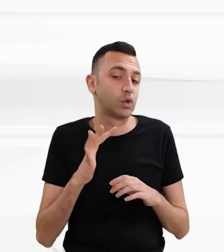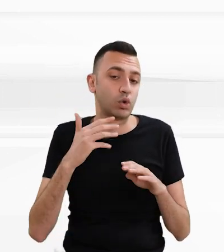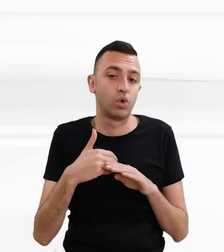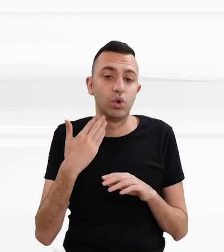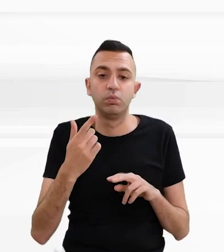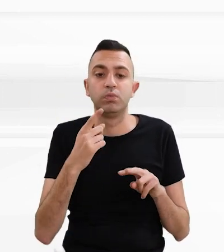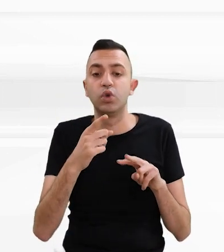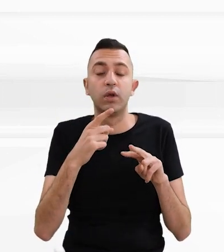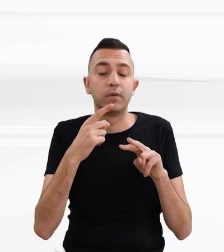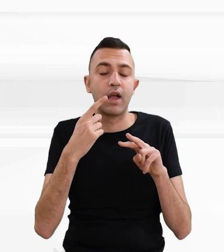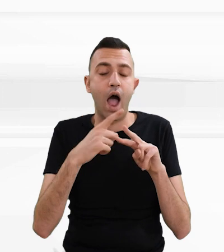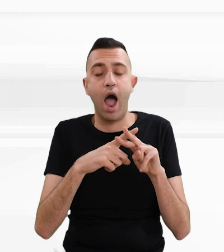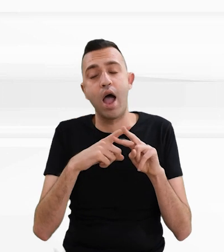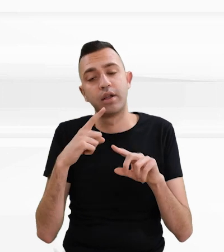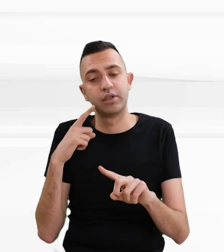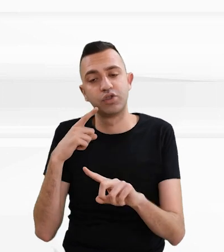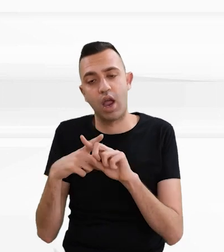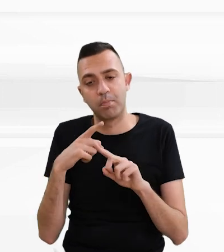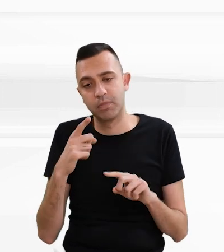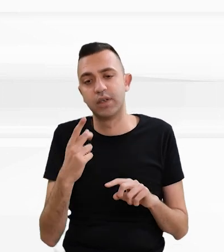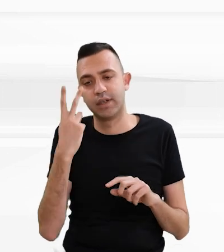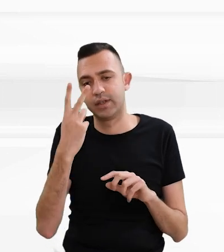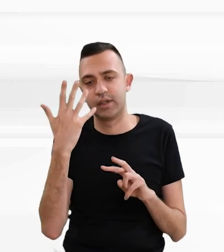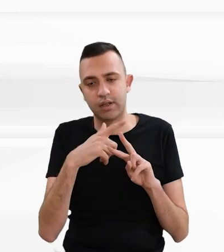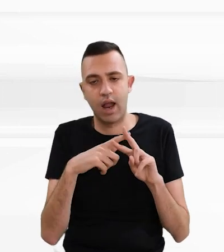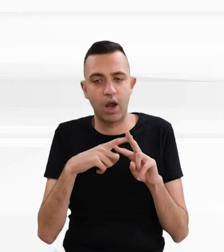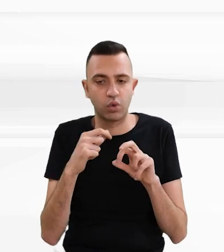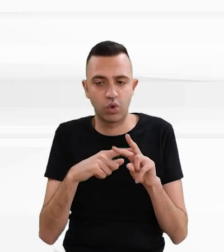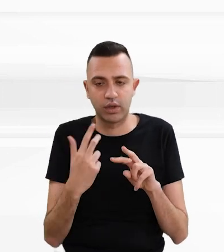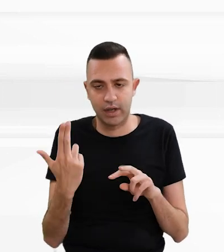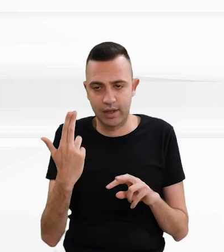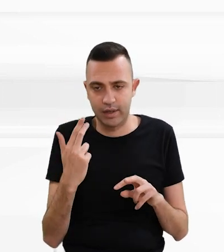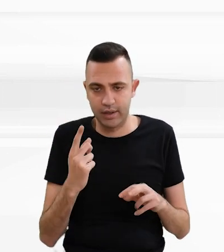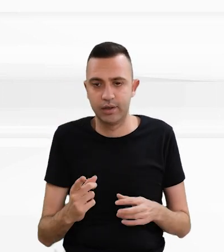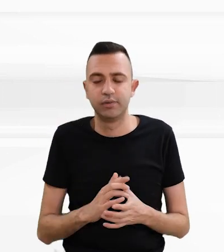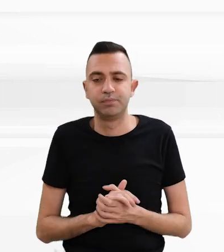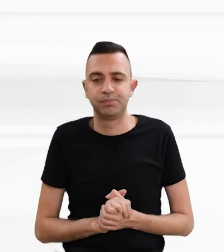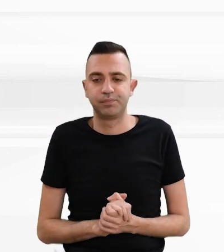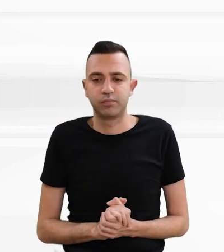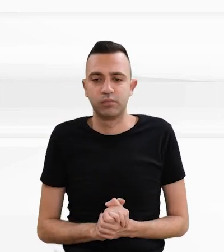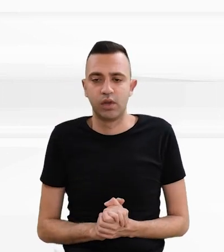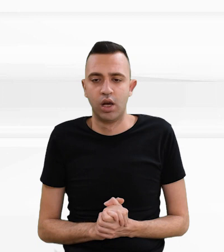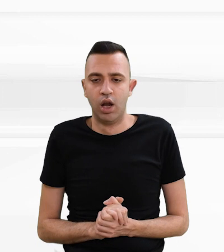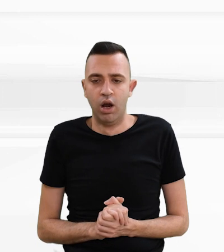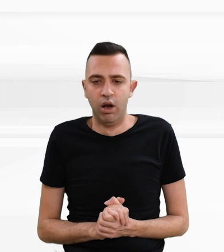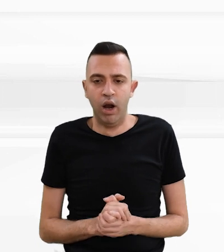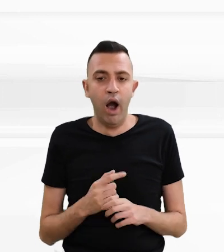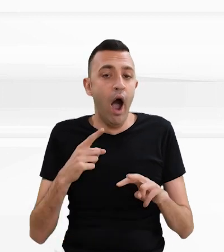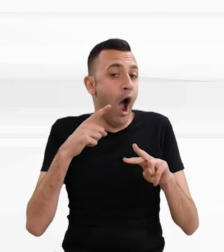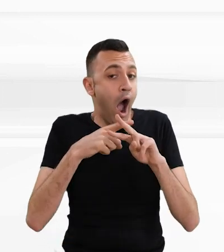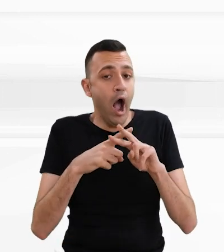sonra Ağa çarpı iki karekök yediği bu daha sonra Ağa